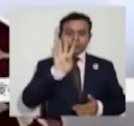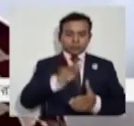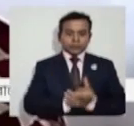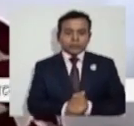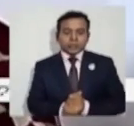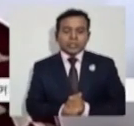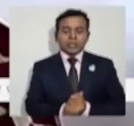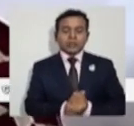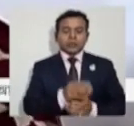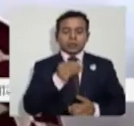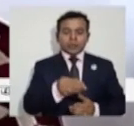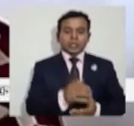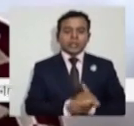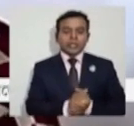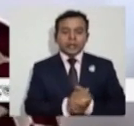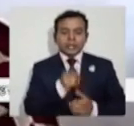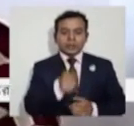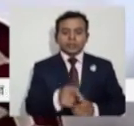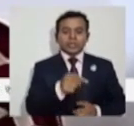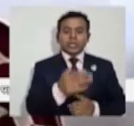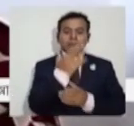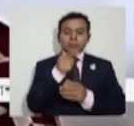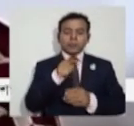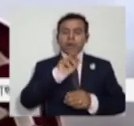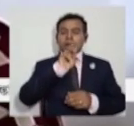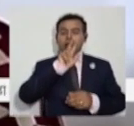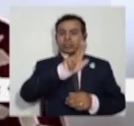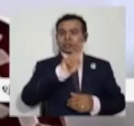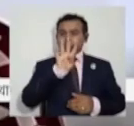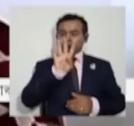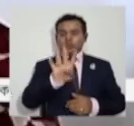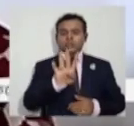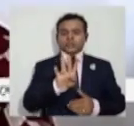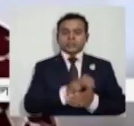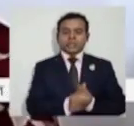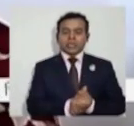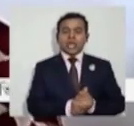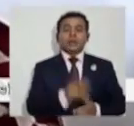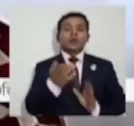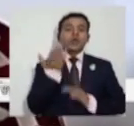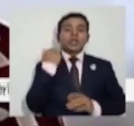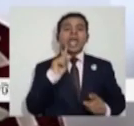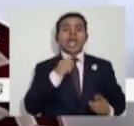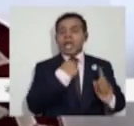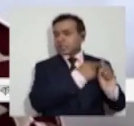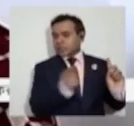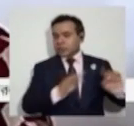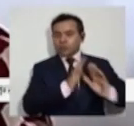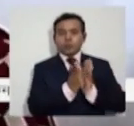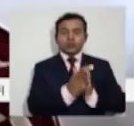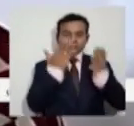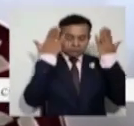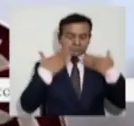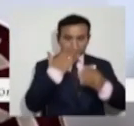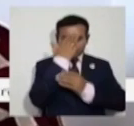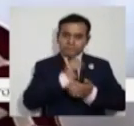84, এবং 24 ঘন্টায় সুস্থ হয়ে বাড়ি ফিরে গেছেন 8 জন, সর্বমোট 66 জন। আমার কাছে এই তথ্য ছিল, আপনাদের